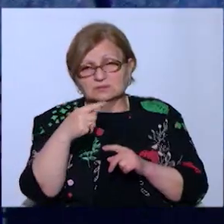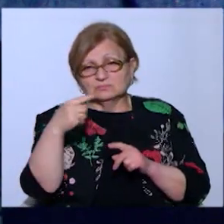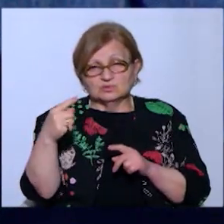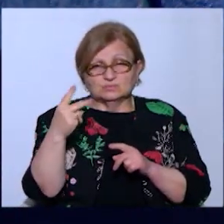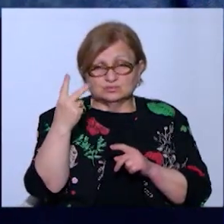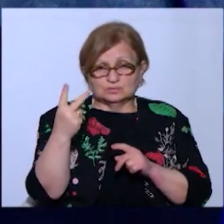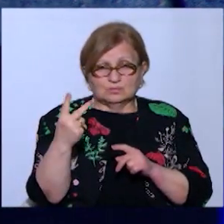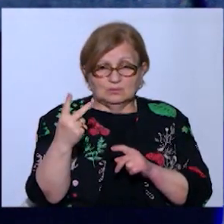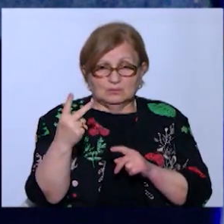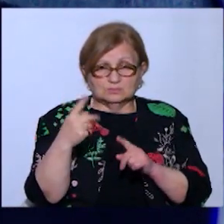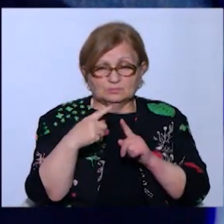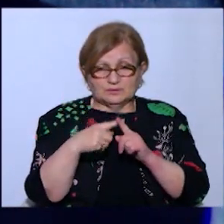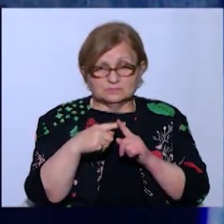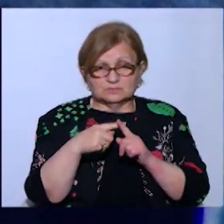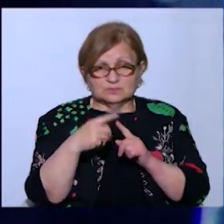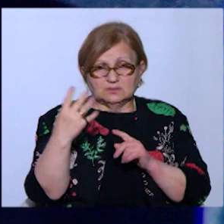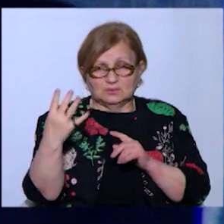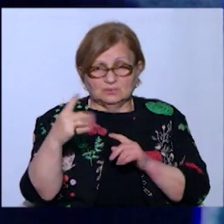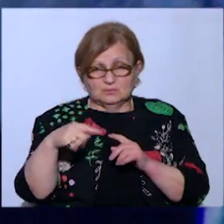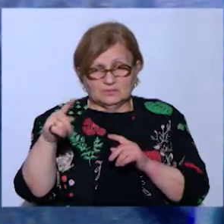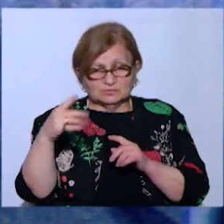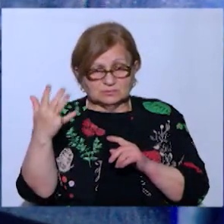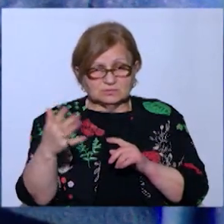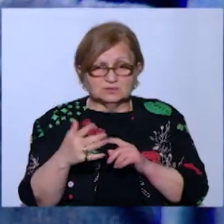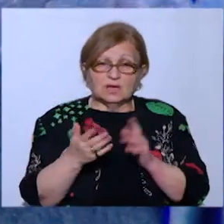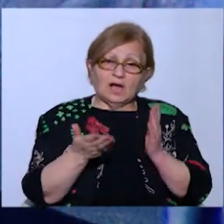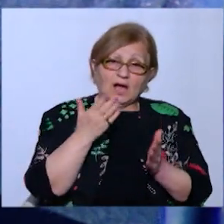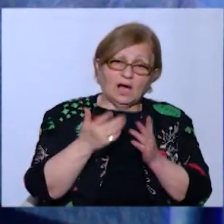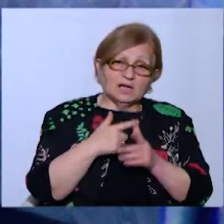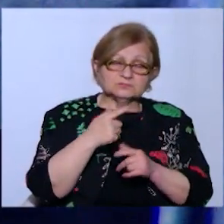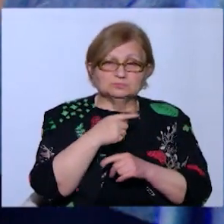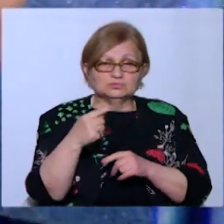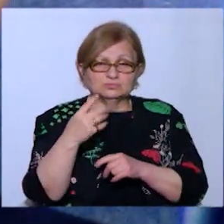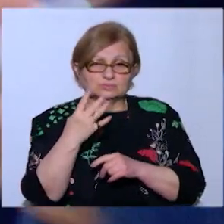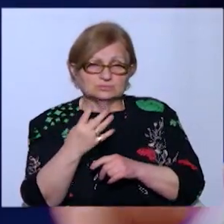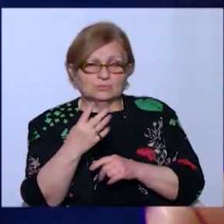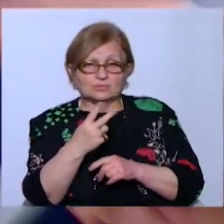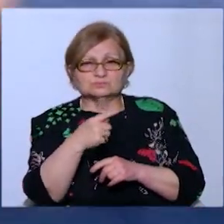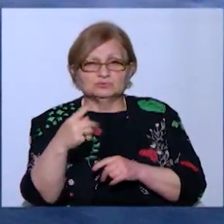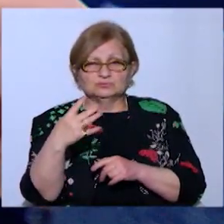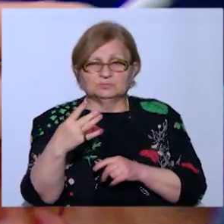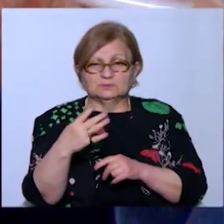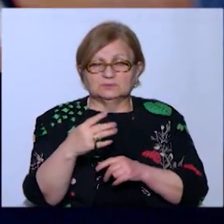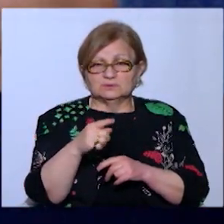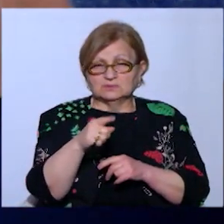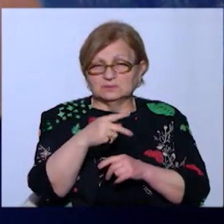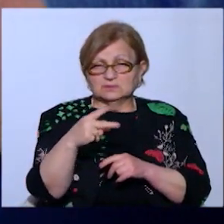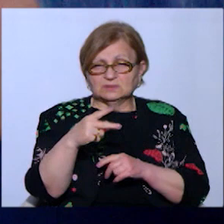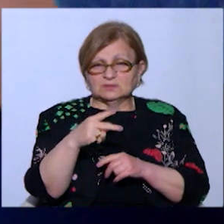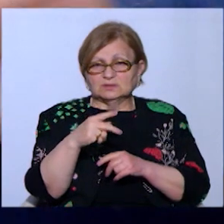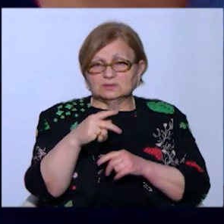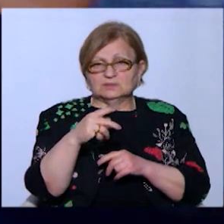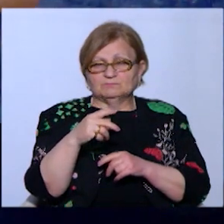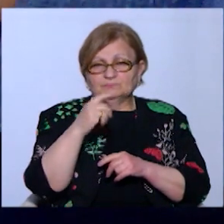2-ს პლუს 4 ფესვი 5-დან ან მინუს 2-ს მინუს 4 ფესვი 5-დან. ნუ მინუს 2-ს მინუს 4